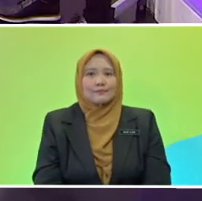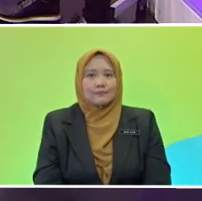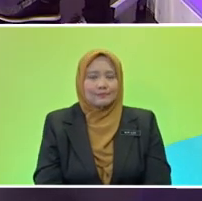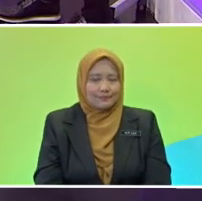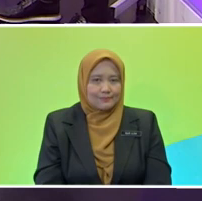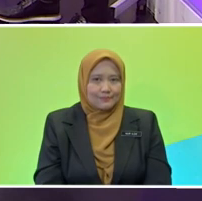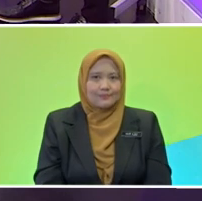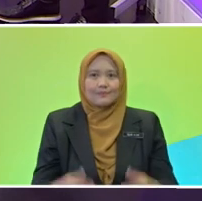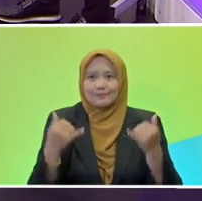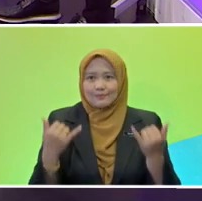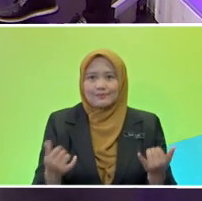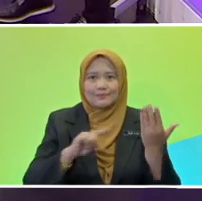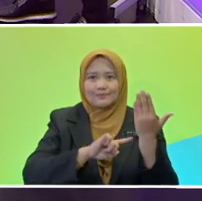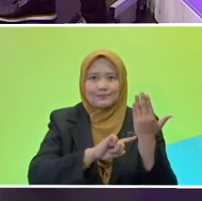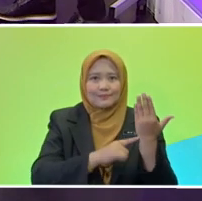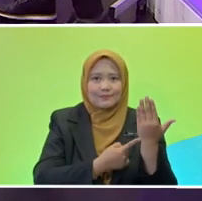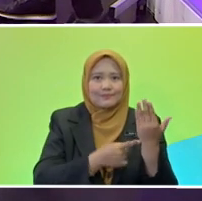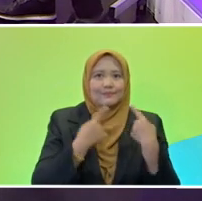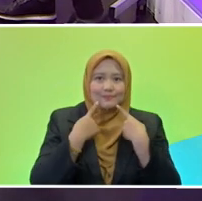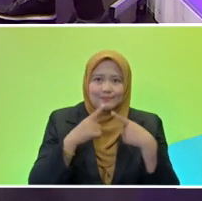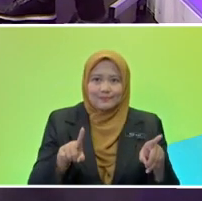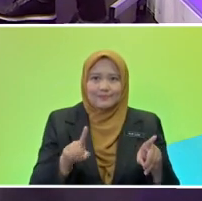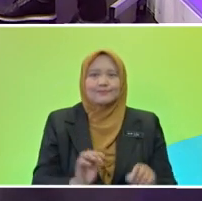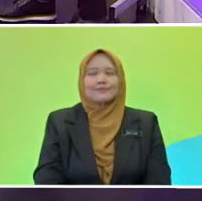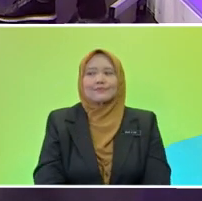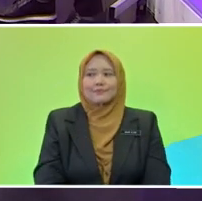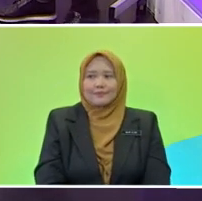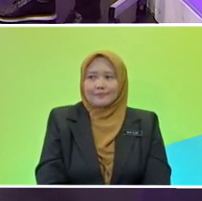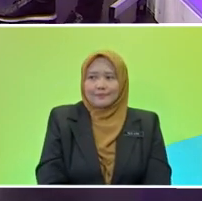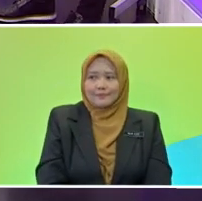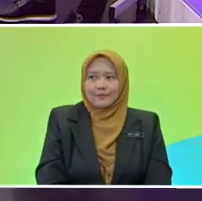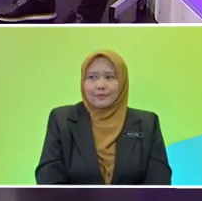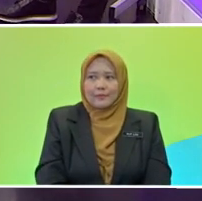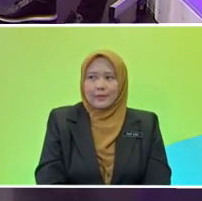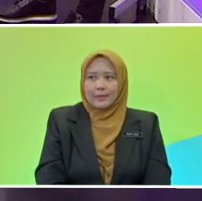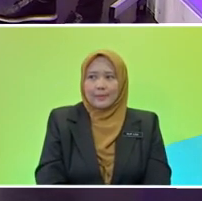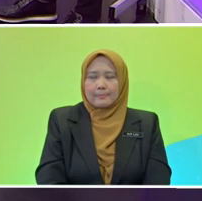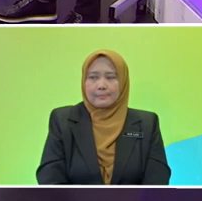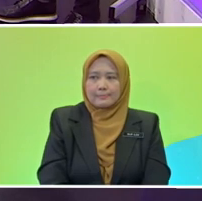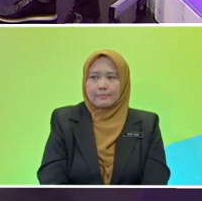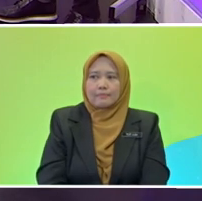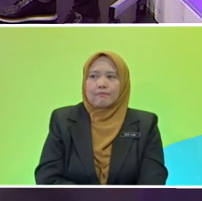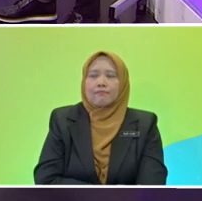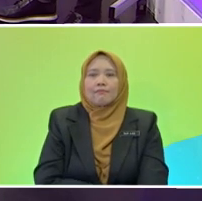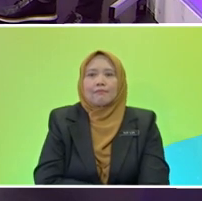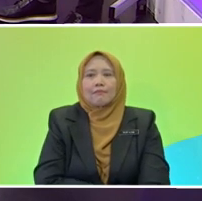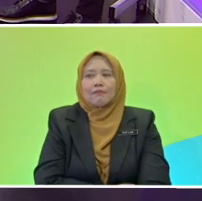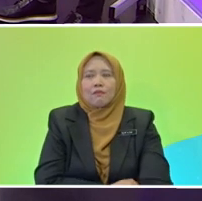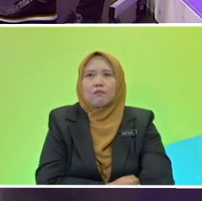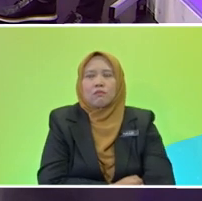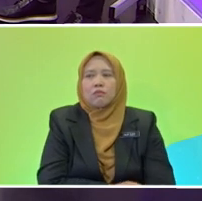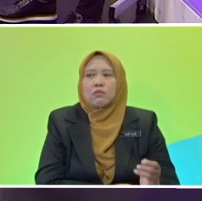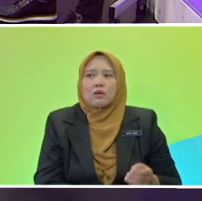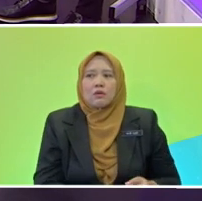31 bermula sekarang dan pokok tomat yang sama kereta